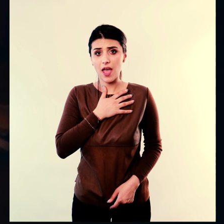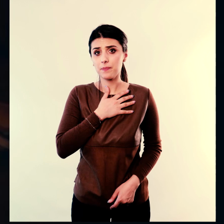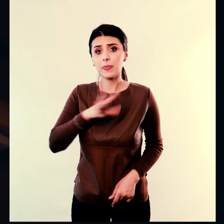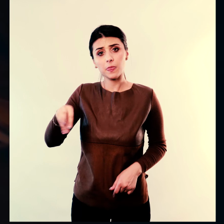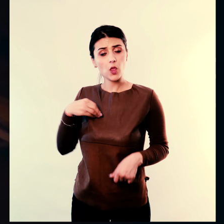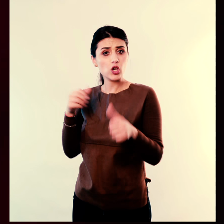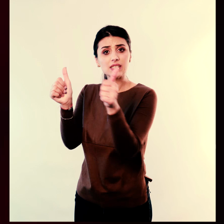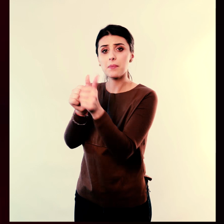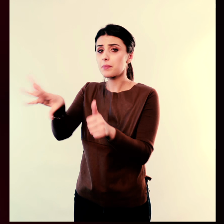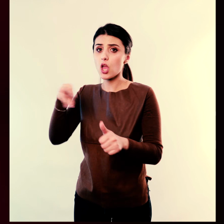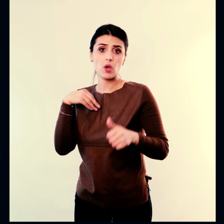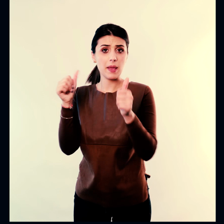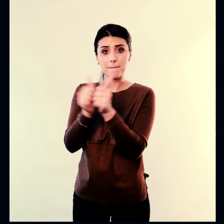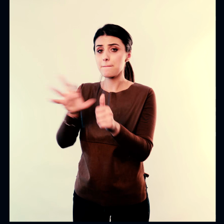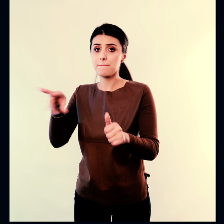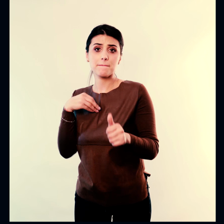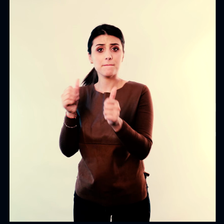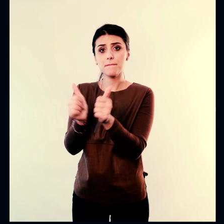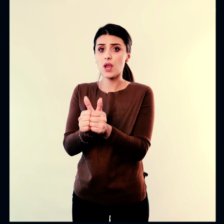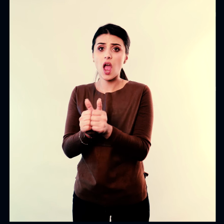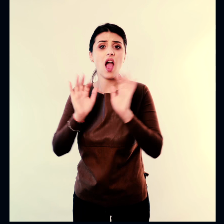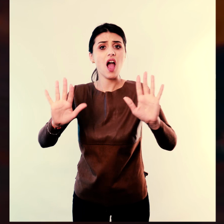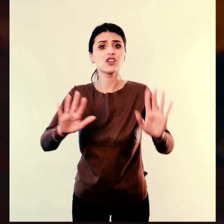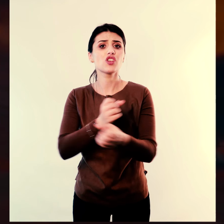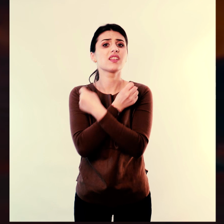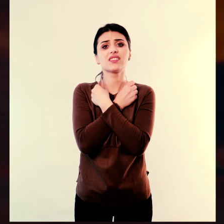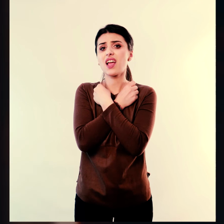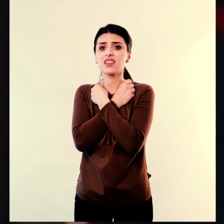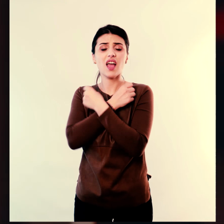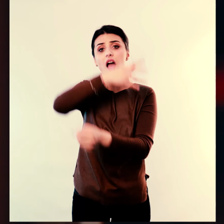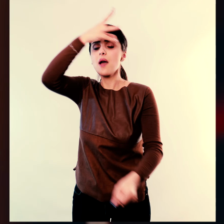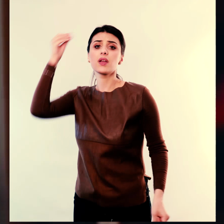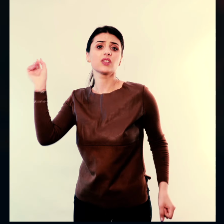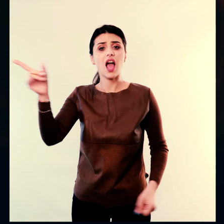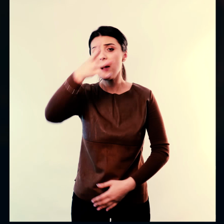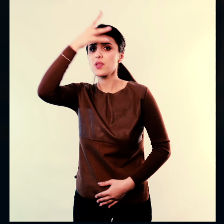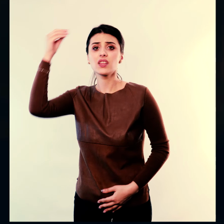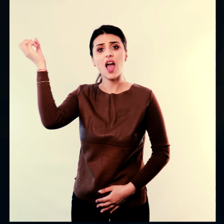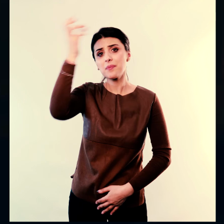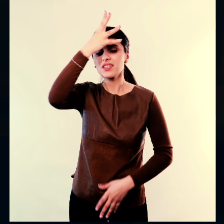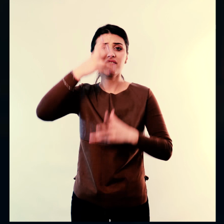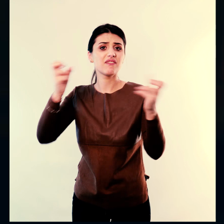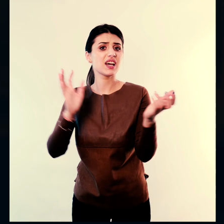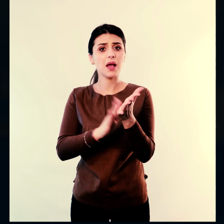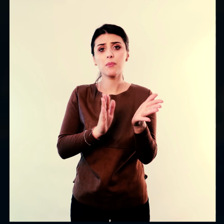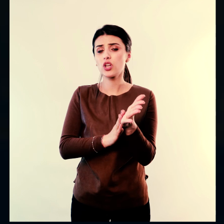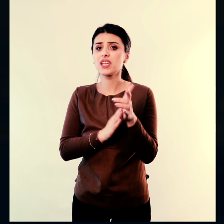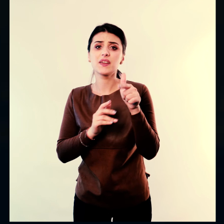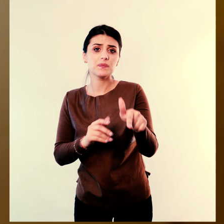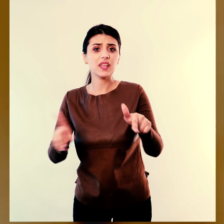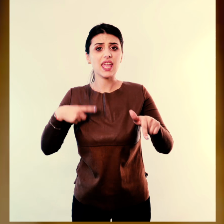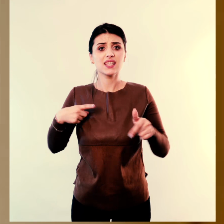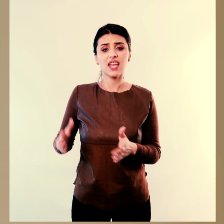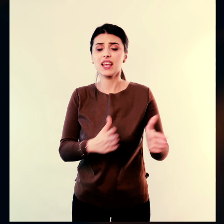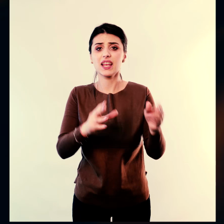ușa mea. Eu sunt cu ea, eu sunt cu ea. Șchioarnă-și proastivie. Amnezic, amnezic, amnezic fără